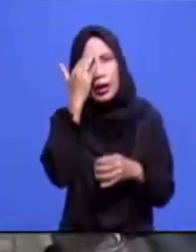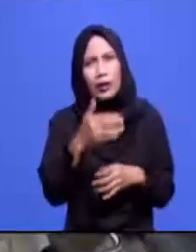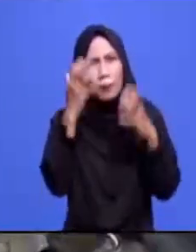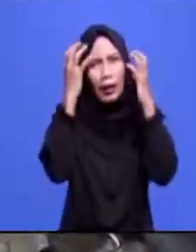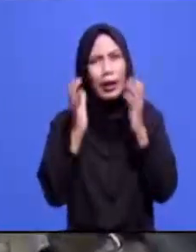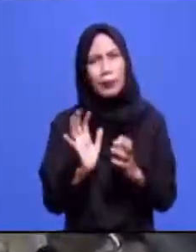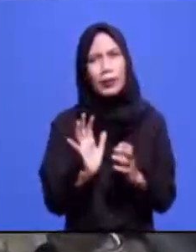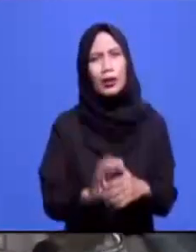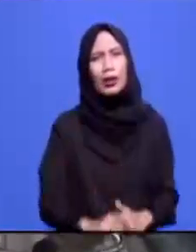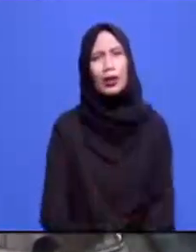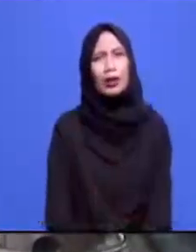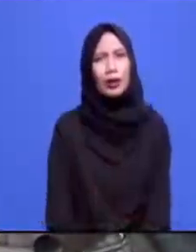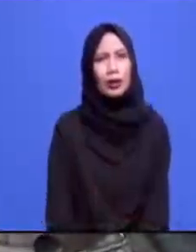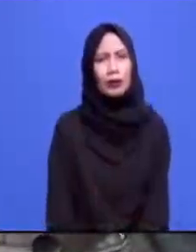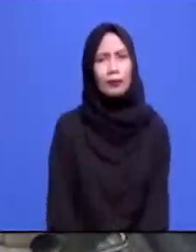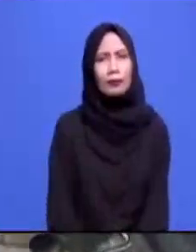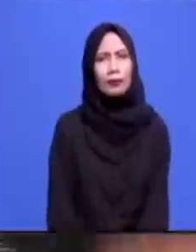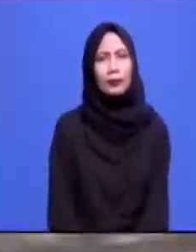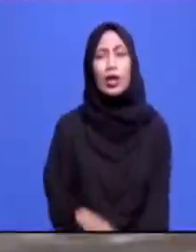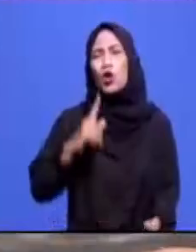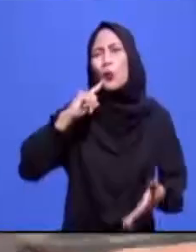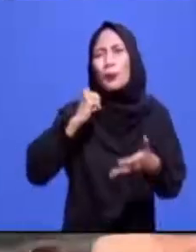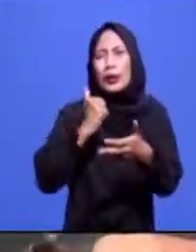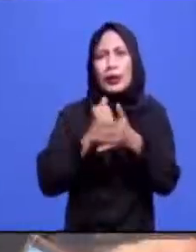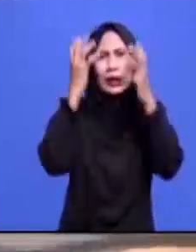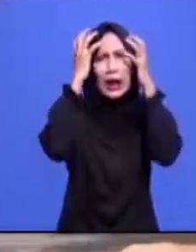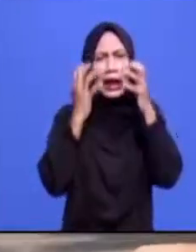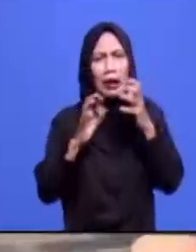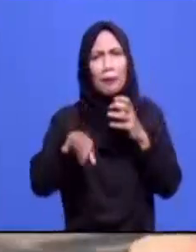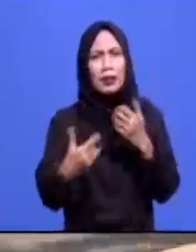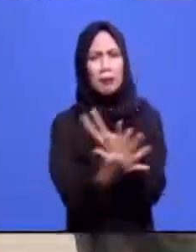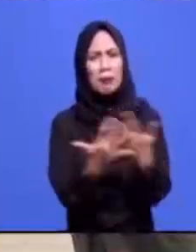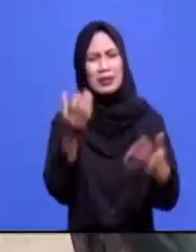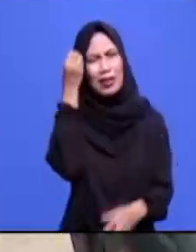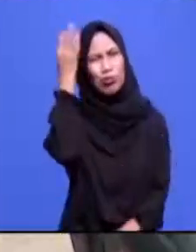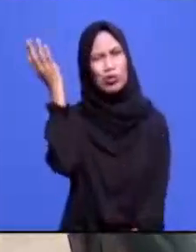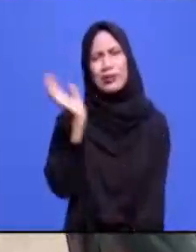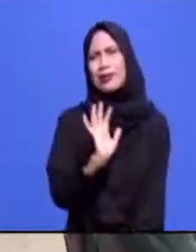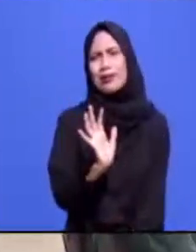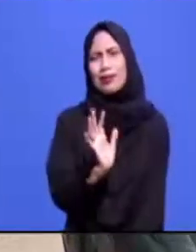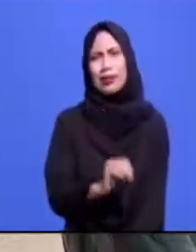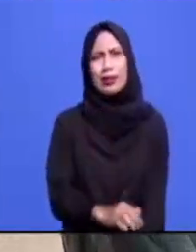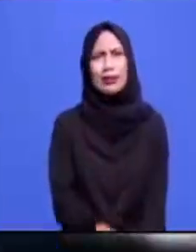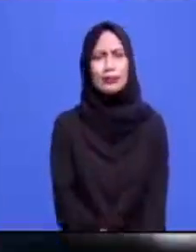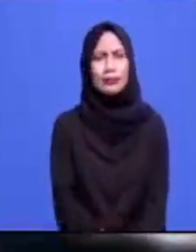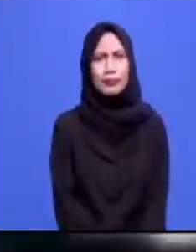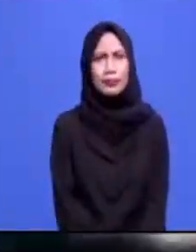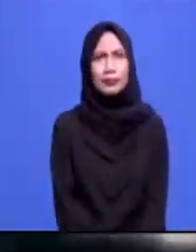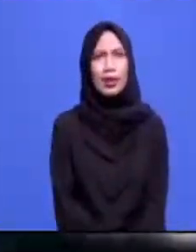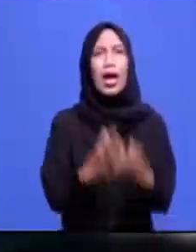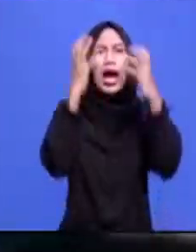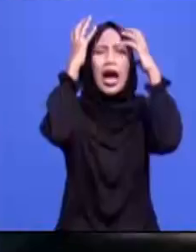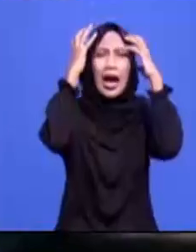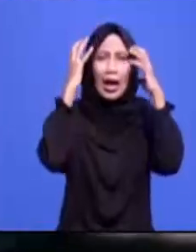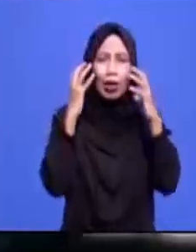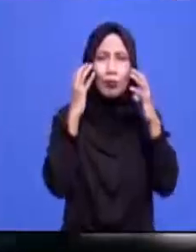ya. Pentingnya memakai helm saat berkendara, sayangnya belum sepenuhnya disadari sebagian masyarakat. Nyatanya, helm bisa